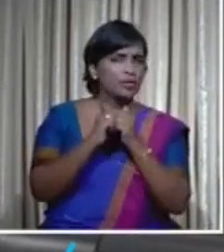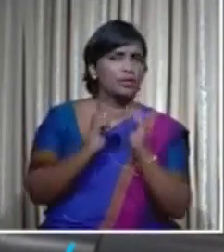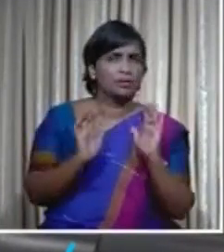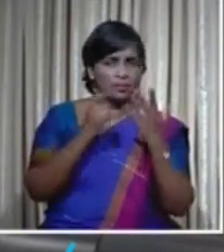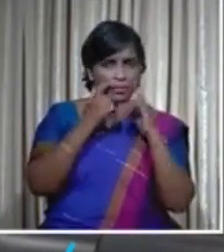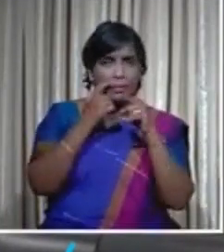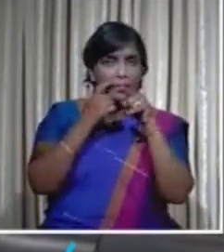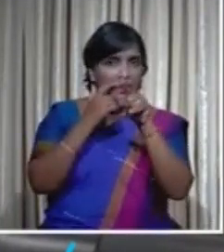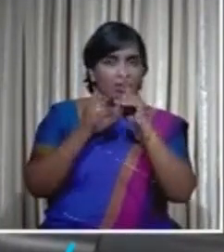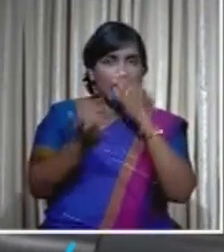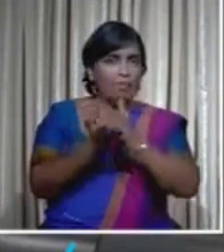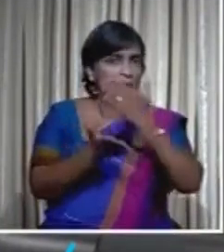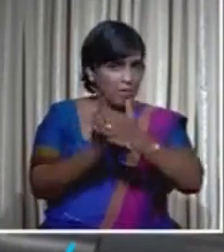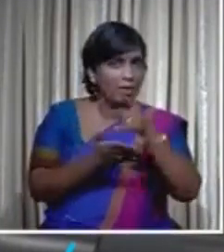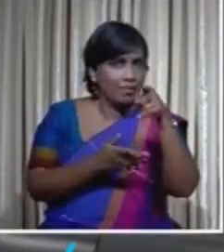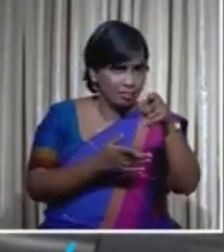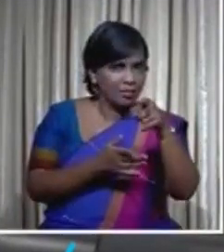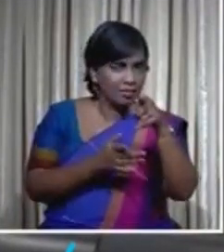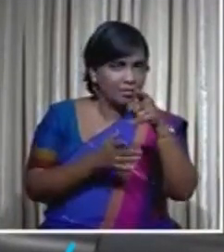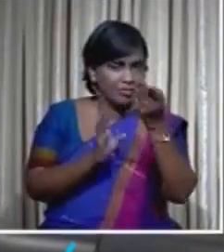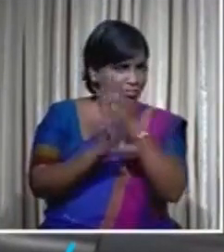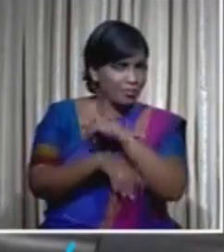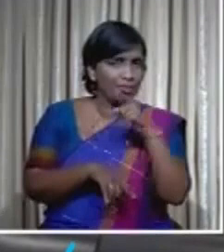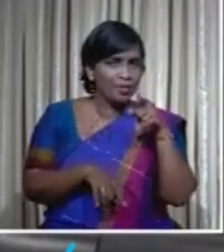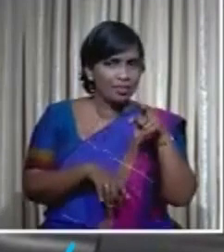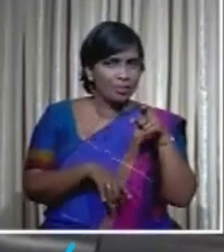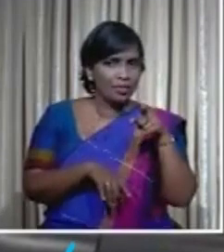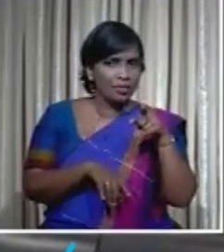தான் ஏற்படுத்தி கொண்டிருந்த நீங்கள். உங்களுக்கு தெரியுமோ தெரியாது,